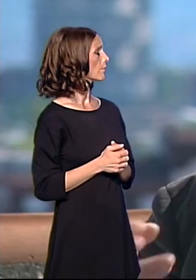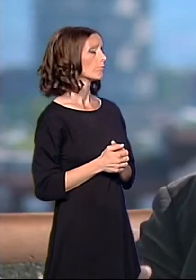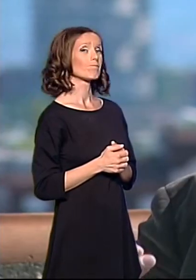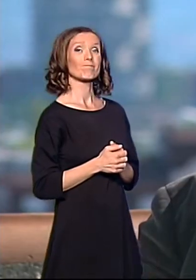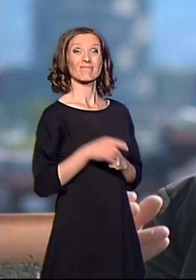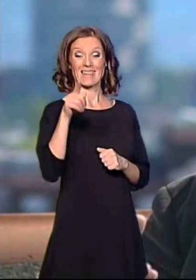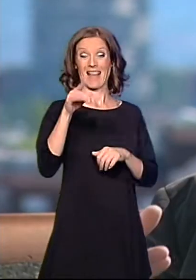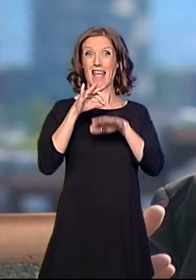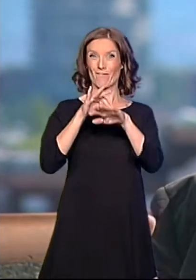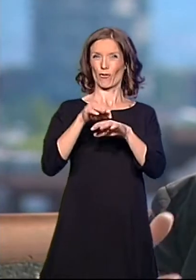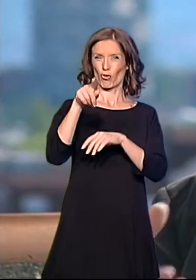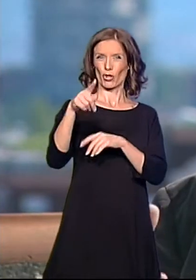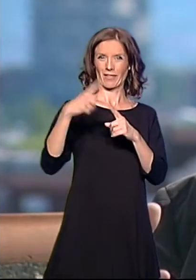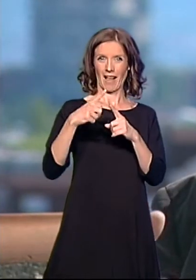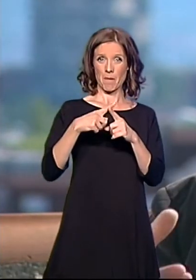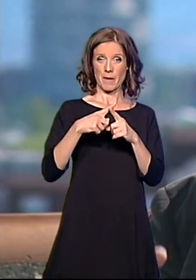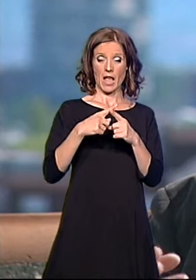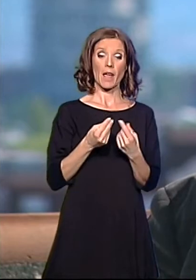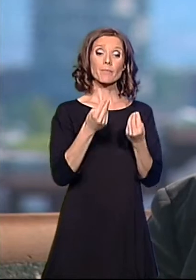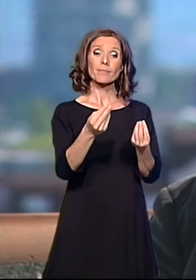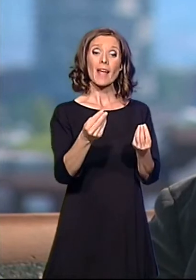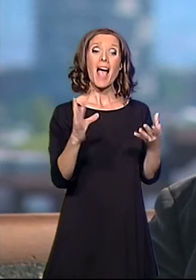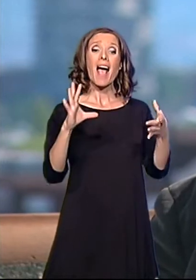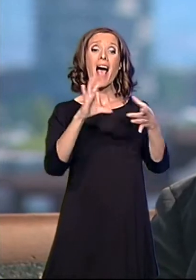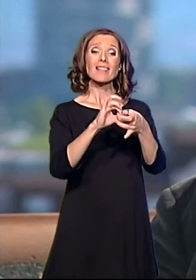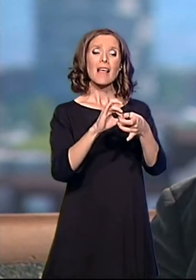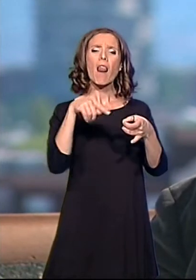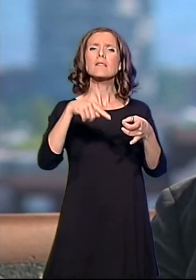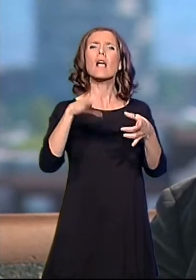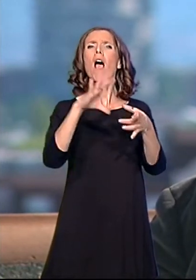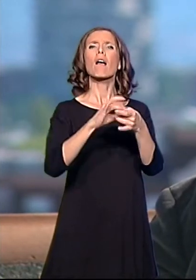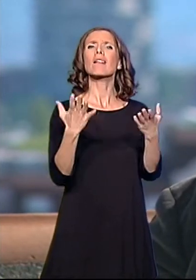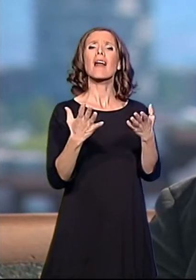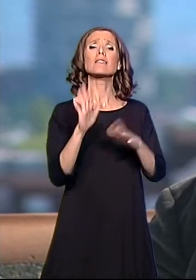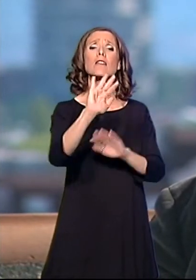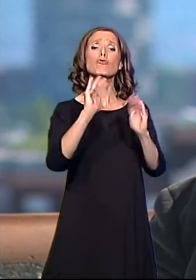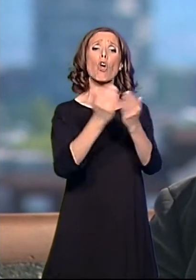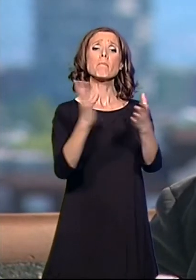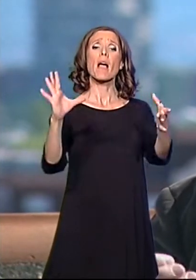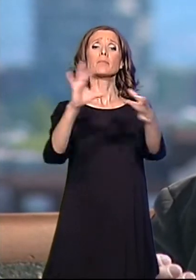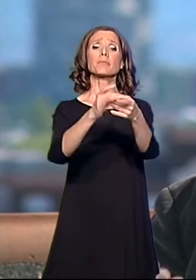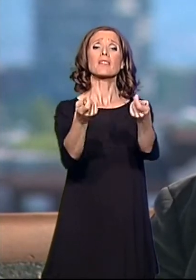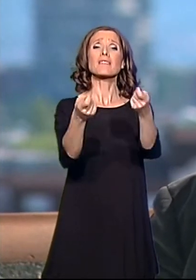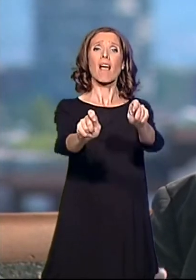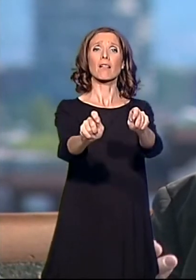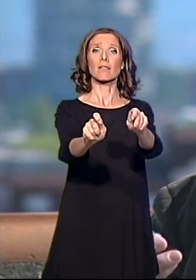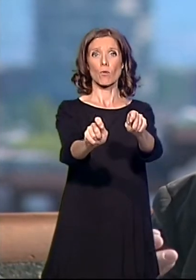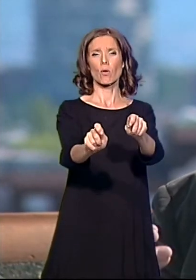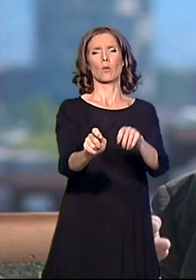Muftija na kraju njoj bi nudi katanac kojim će da zaključava njenu sobu. To je onako, dakle,